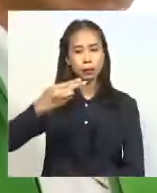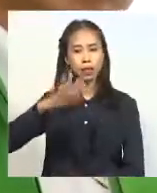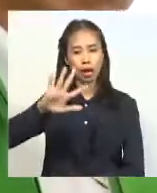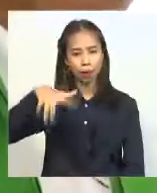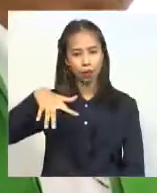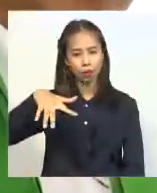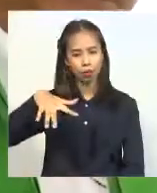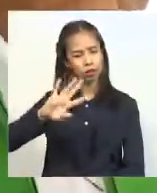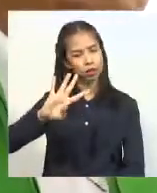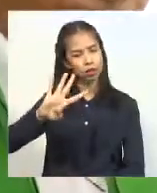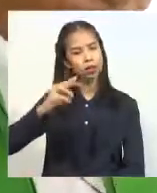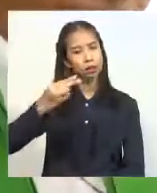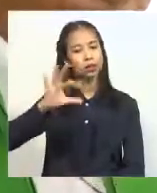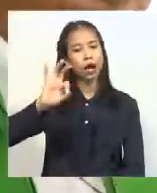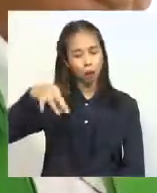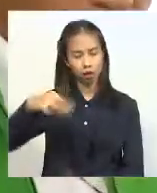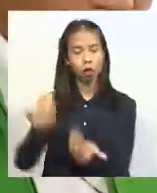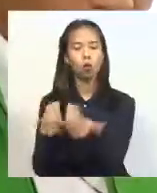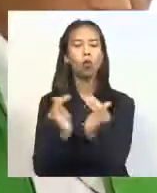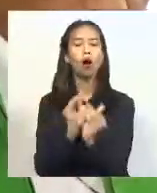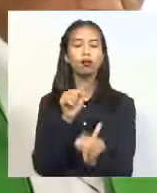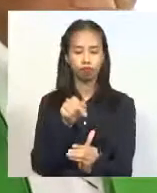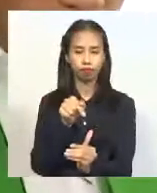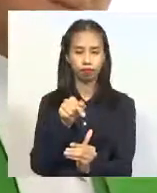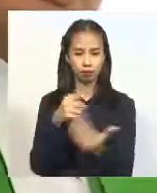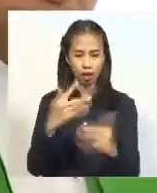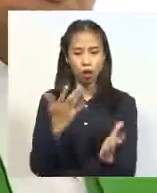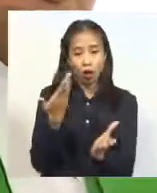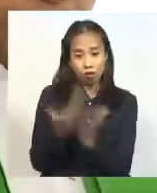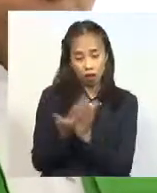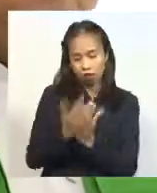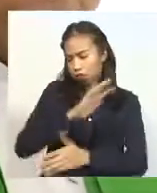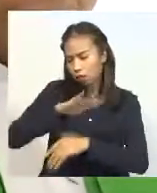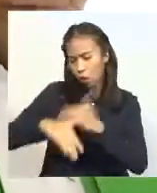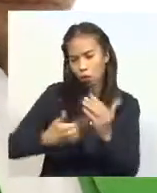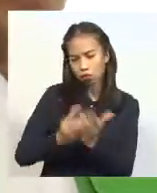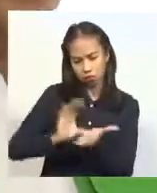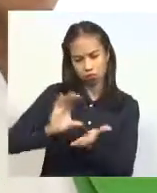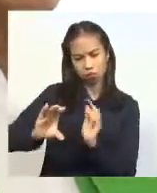345,000 49,000 ครัวเรือนนะครับยอดเงินที่จ่ายทั้งหมดนะครับ